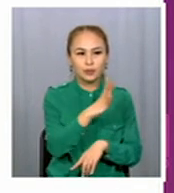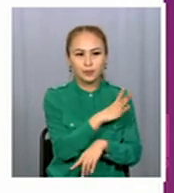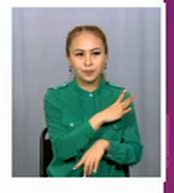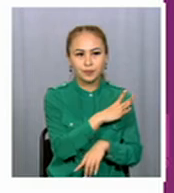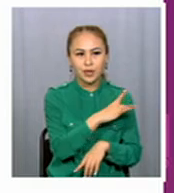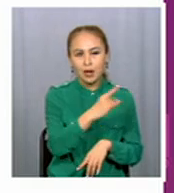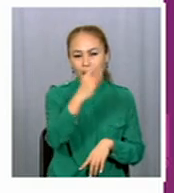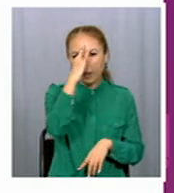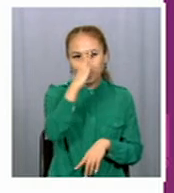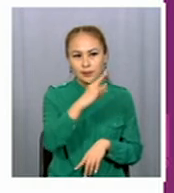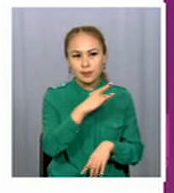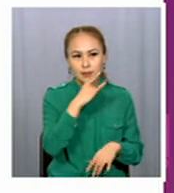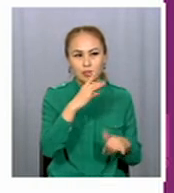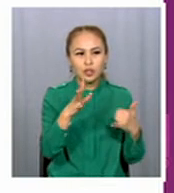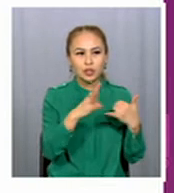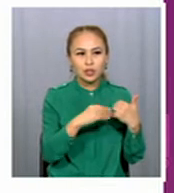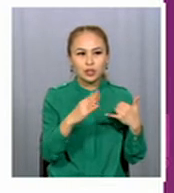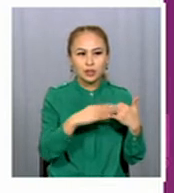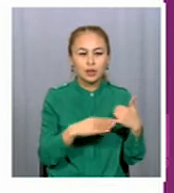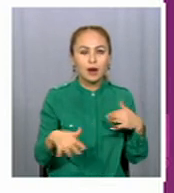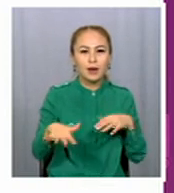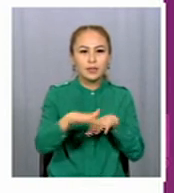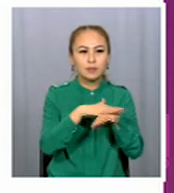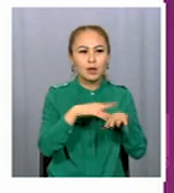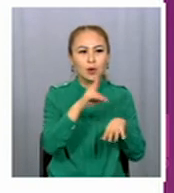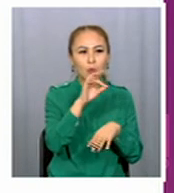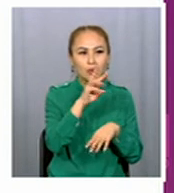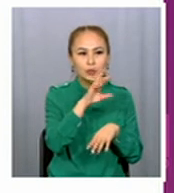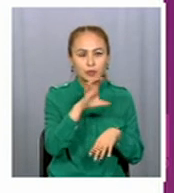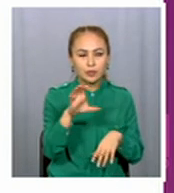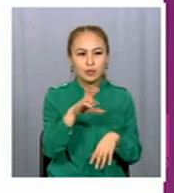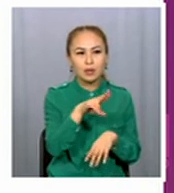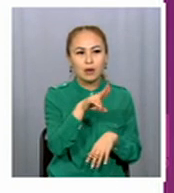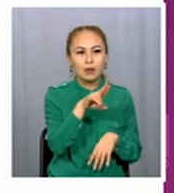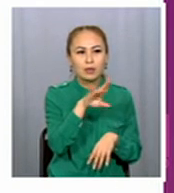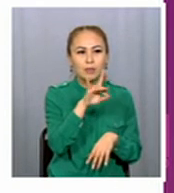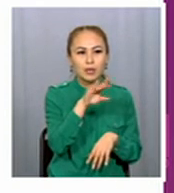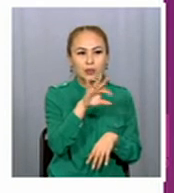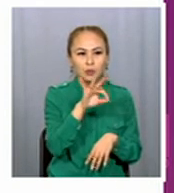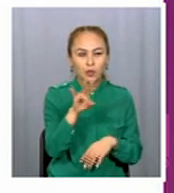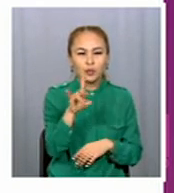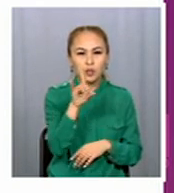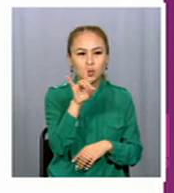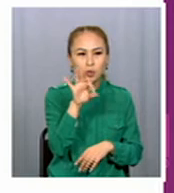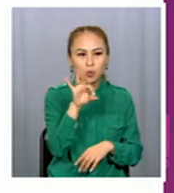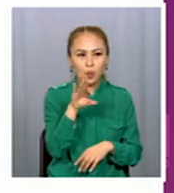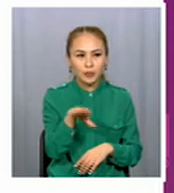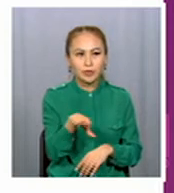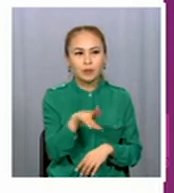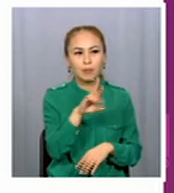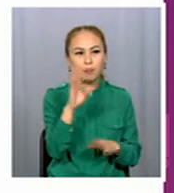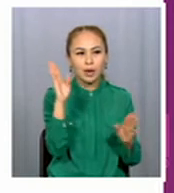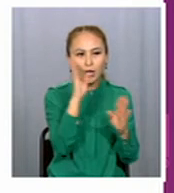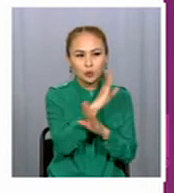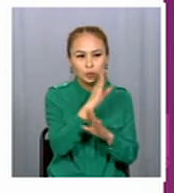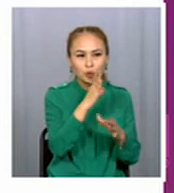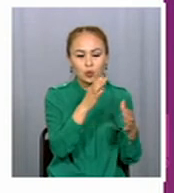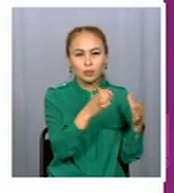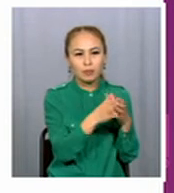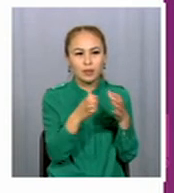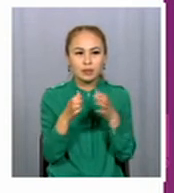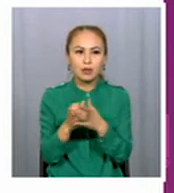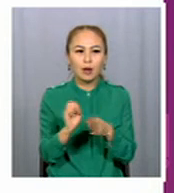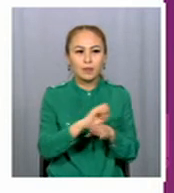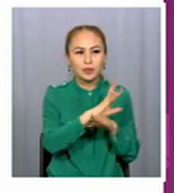ұшырылды. Қазақстан жерінен аспанға космос, протон, зонд, прогноз